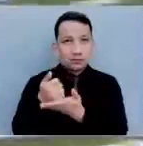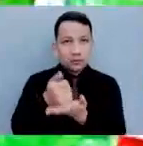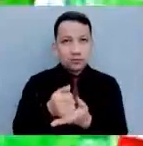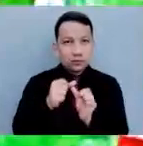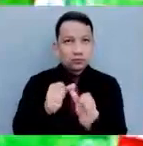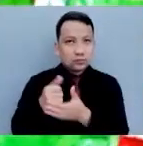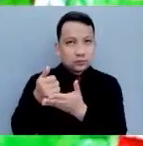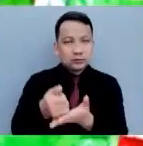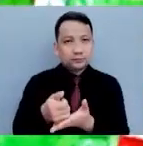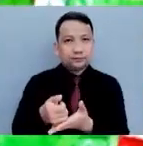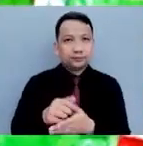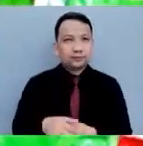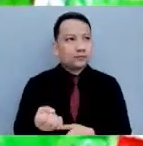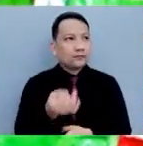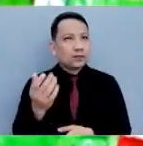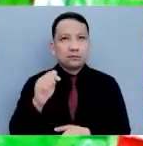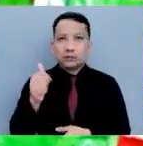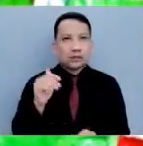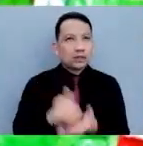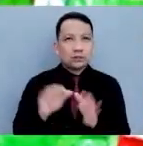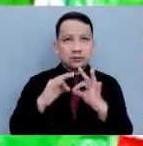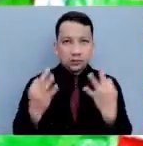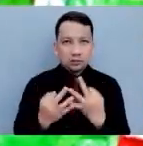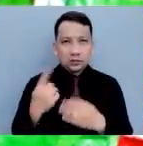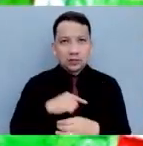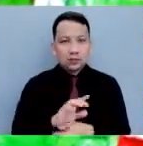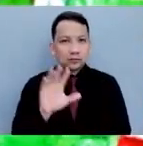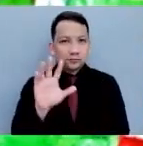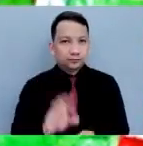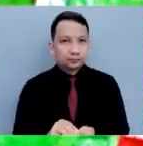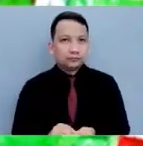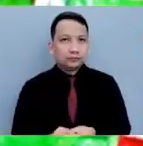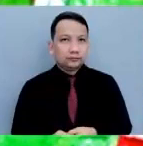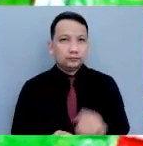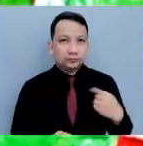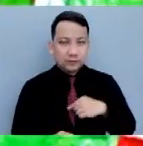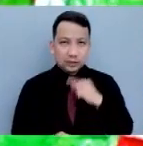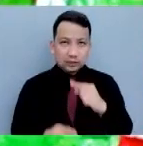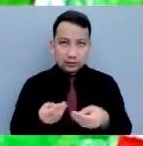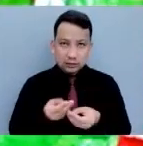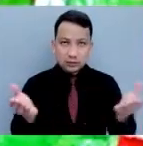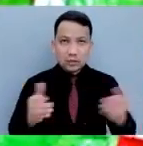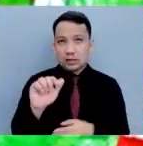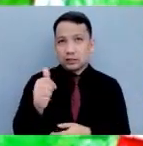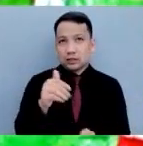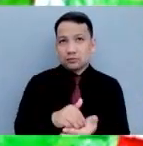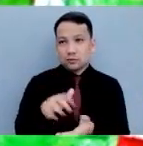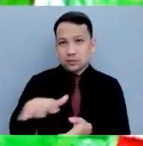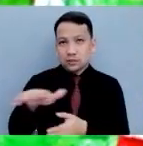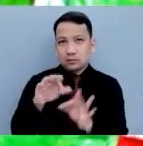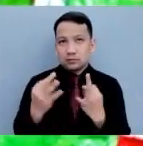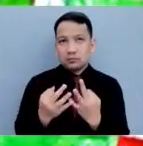pamahalaan. Actually, nasa mga 10,000 families kami. So more or less, we're going to distribute the 10,000 among the families para